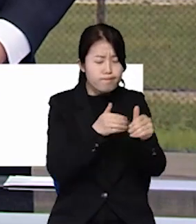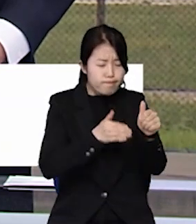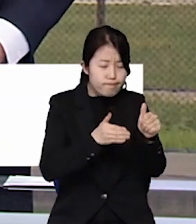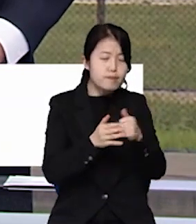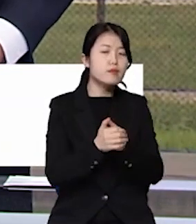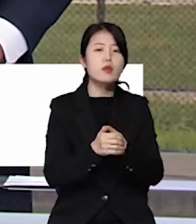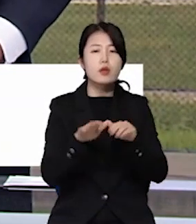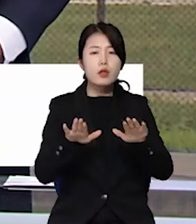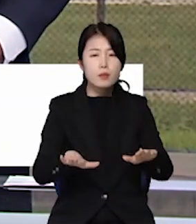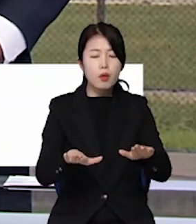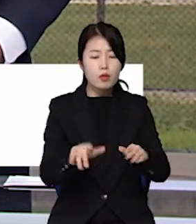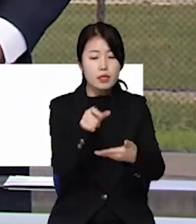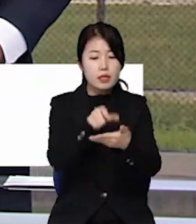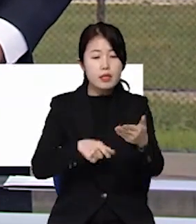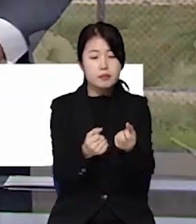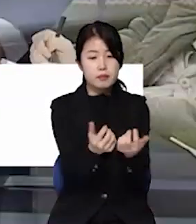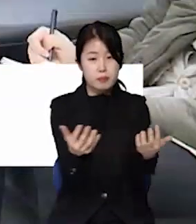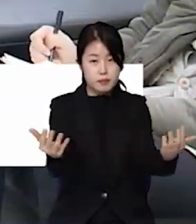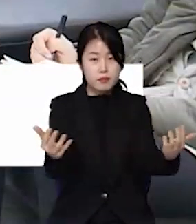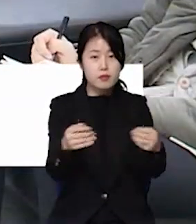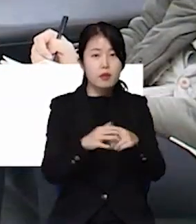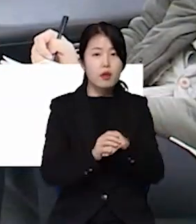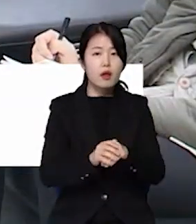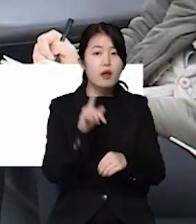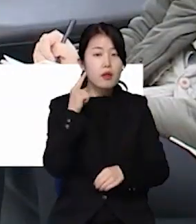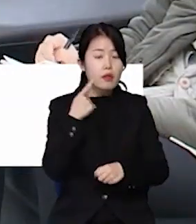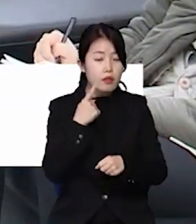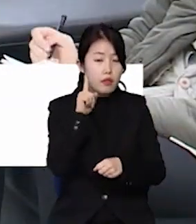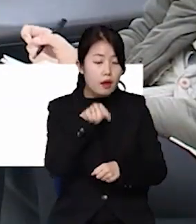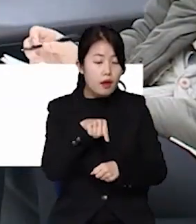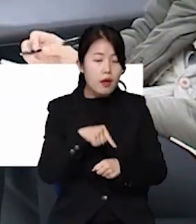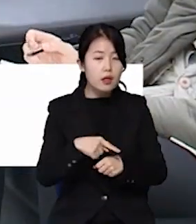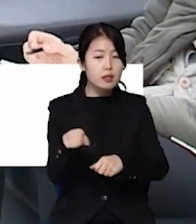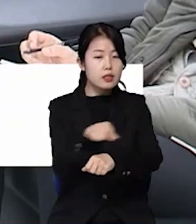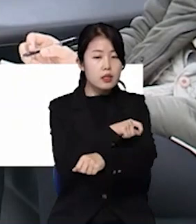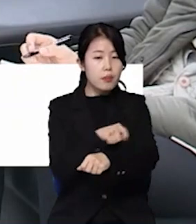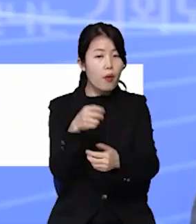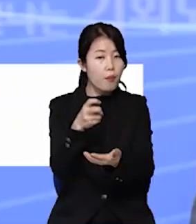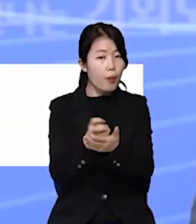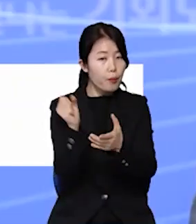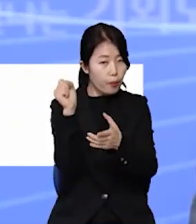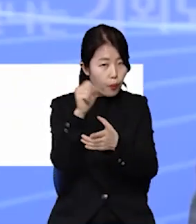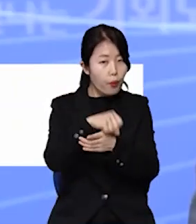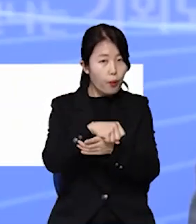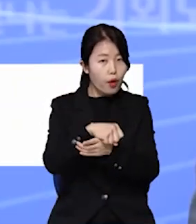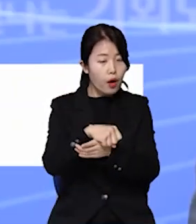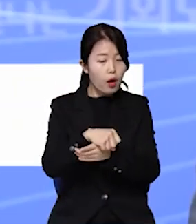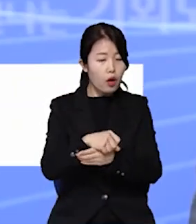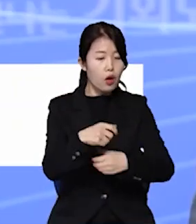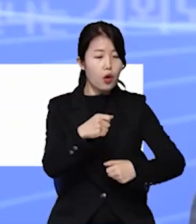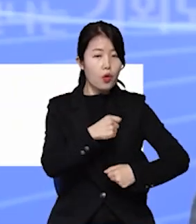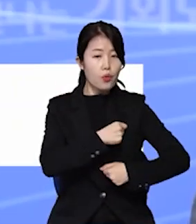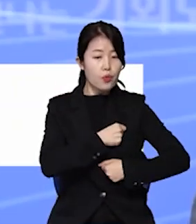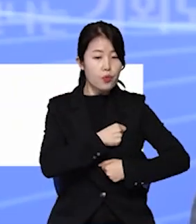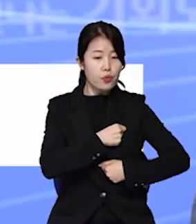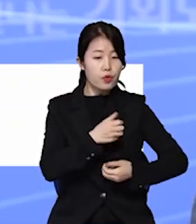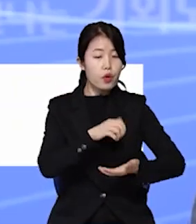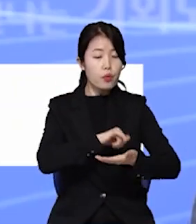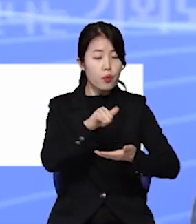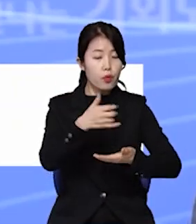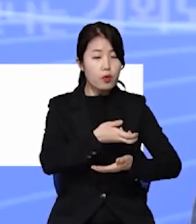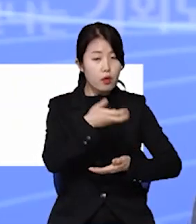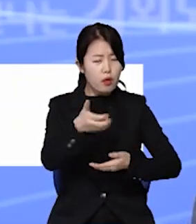기자들과 차담회를 열고 내일 국회 국방위 법안소위에서 군공항특별법이 통과돼 군공항 이전이 민주당의